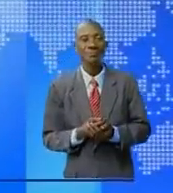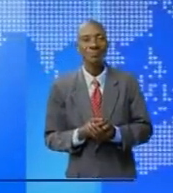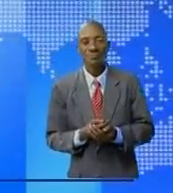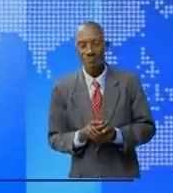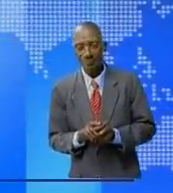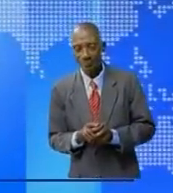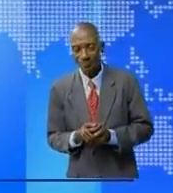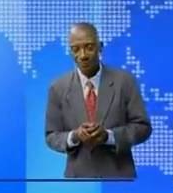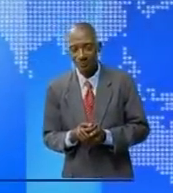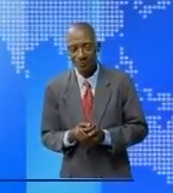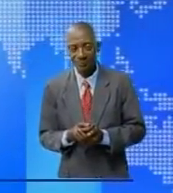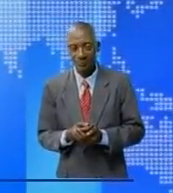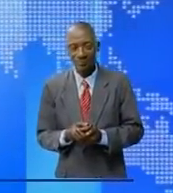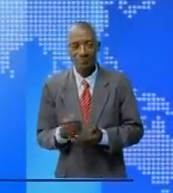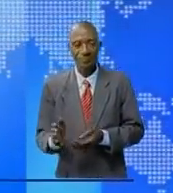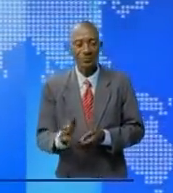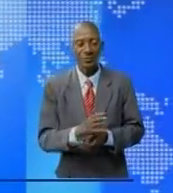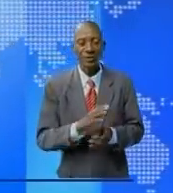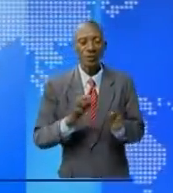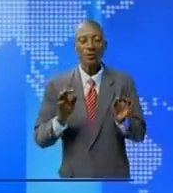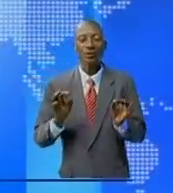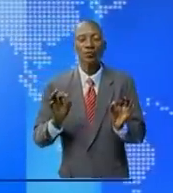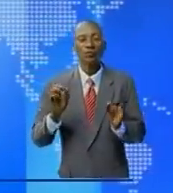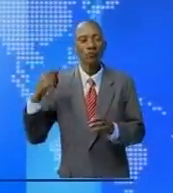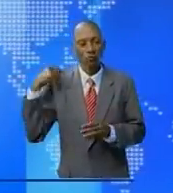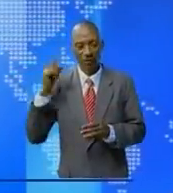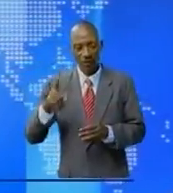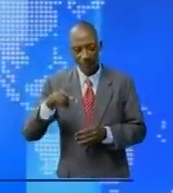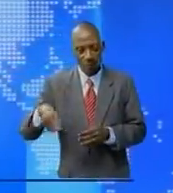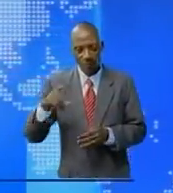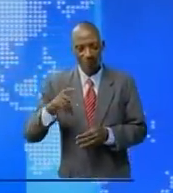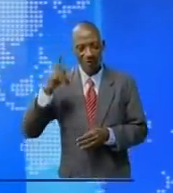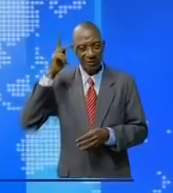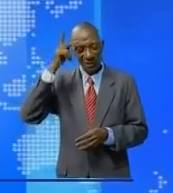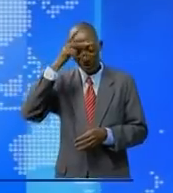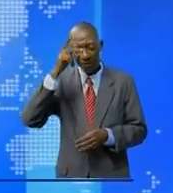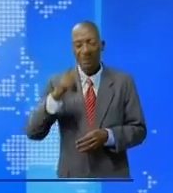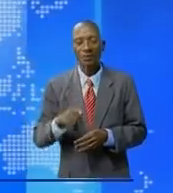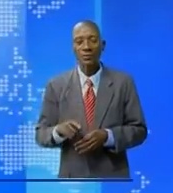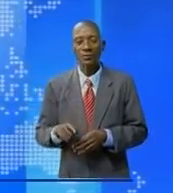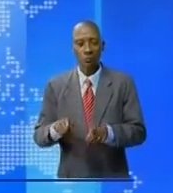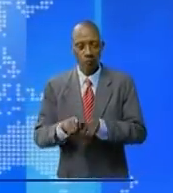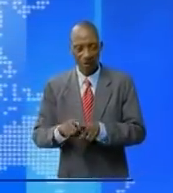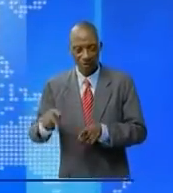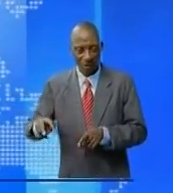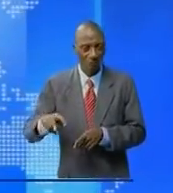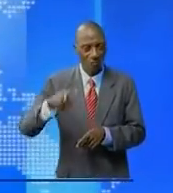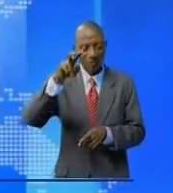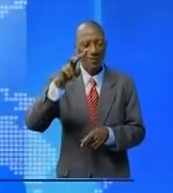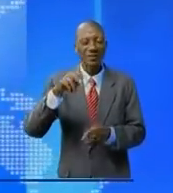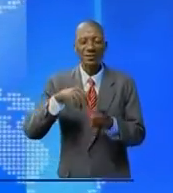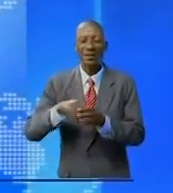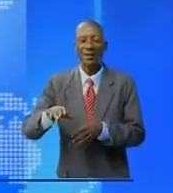Le gouverneur de la province du Haut-Katanga est de retour. Jacques Kiaboula revient des Émirats arabes unis où il a pris part à l'Expo